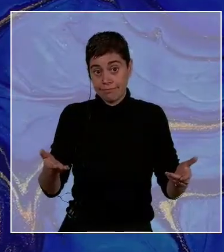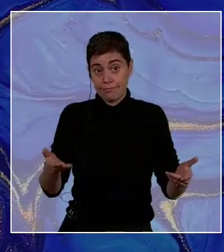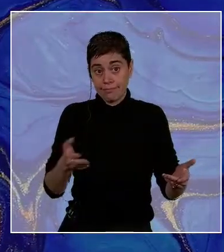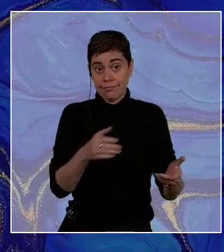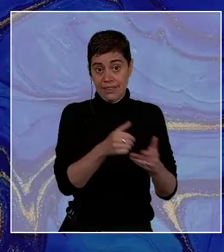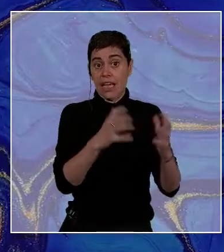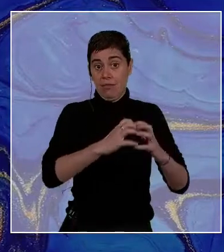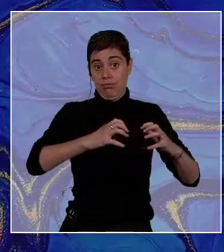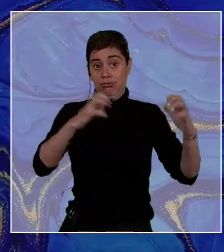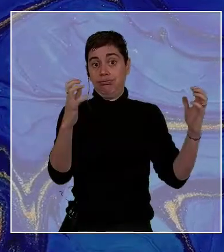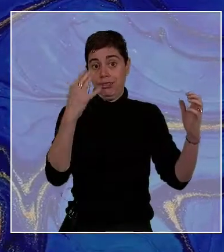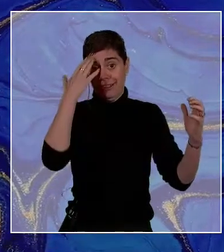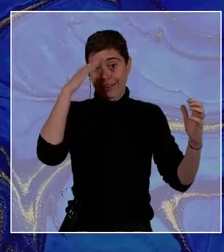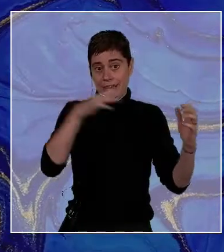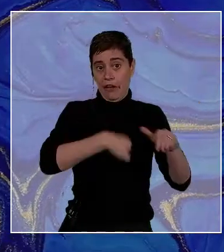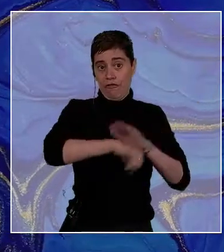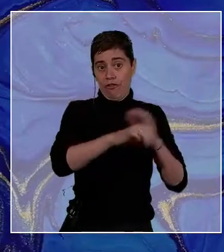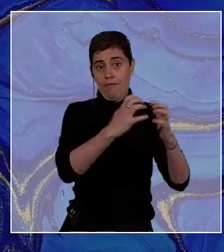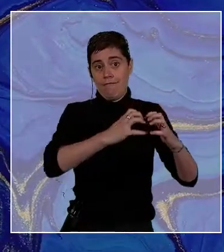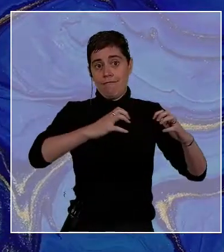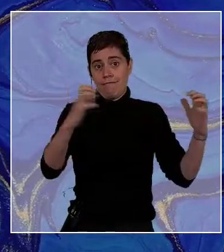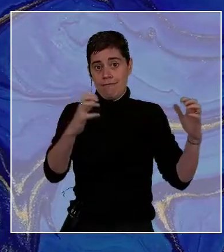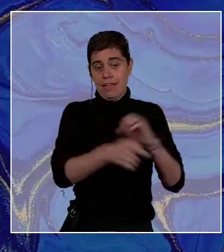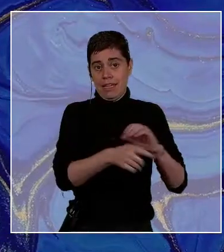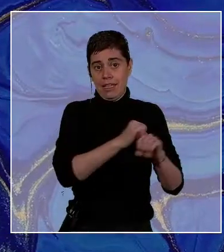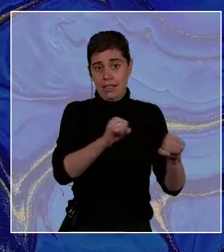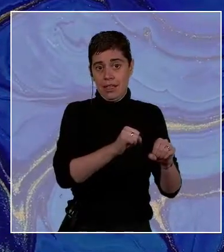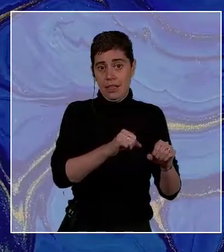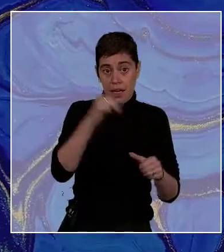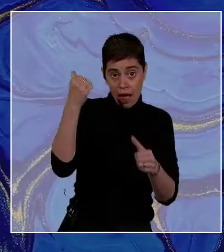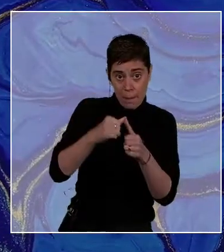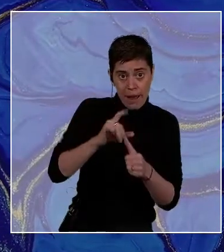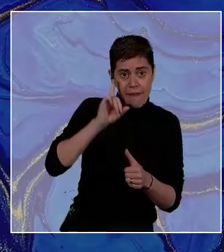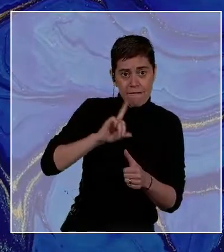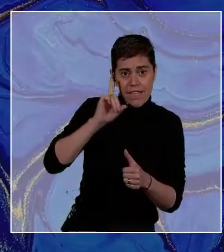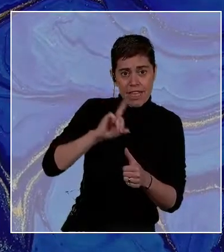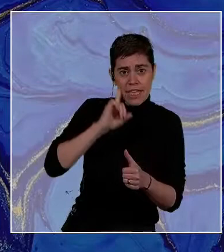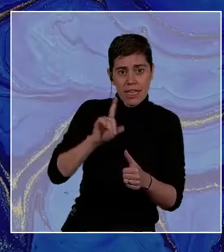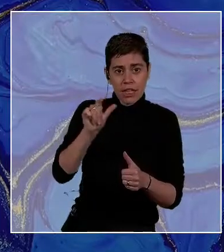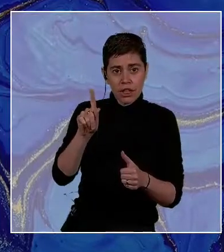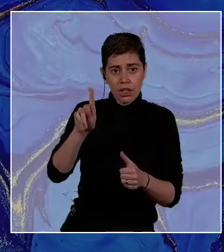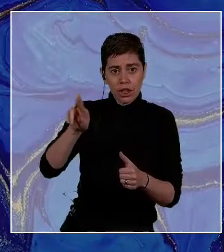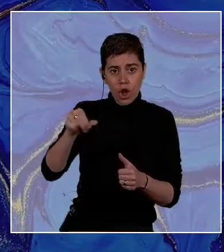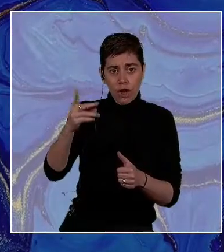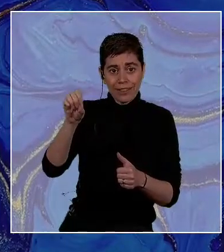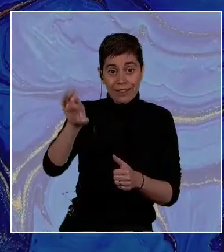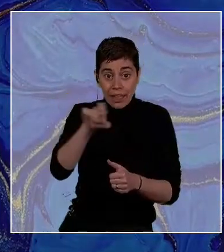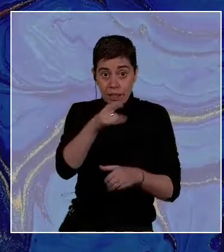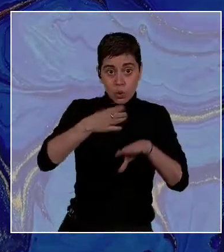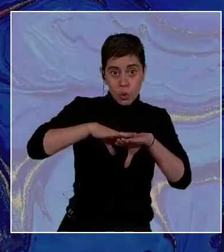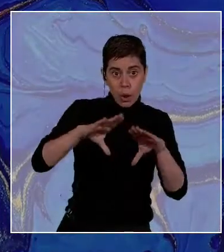de Manchester. Vous vous souviendrez du concert de Ariana Grande où 26 personnes ont trouvé la mort.